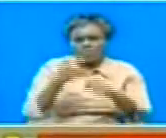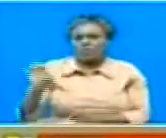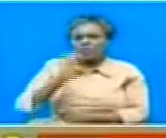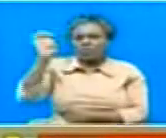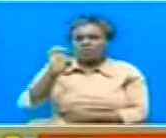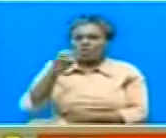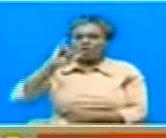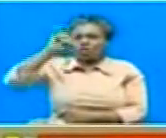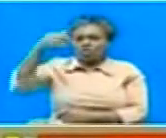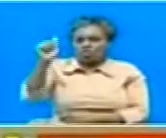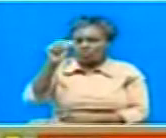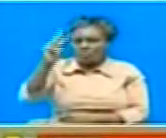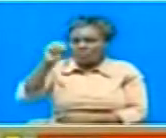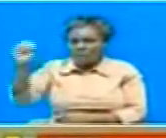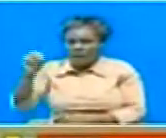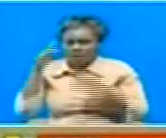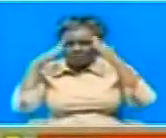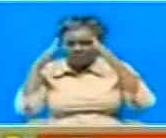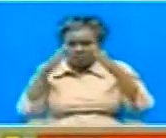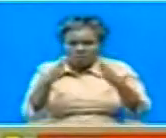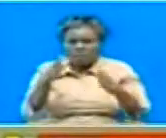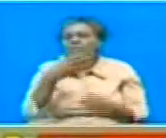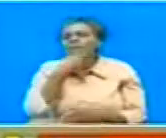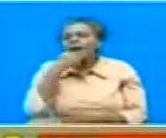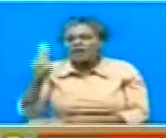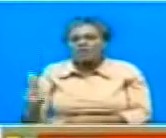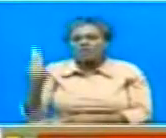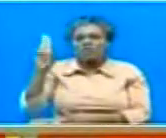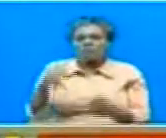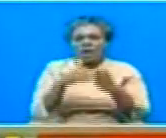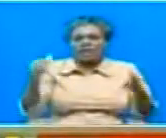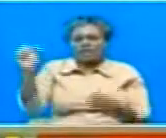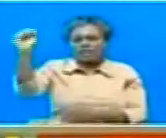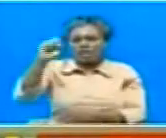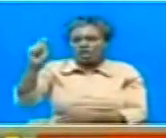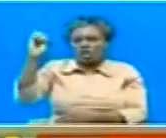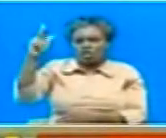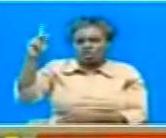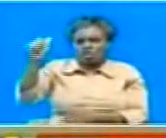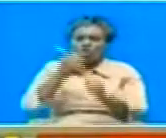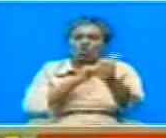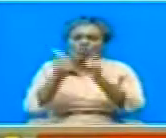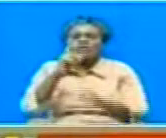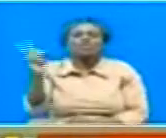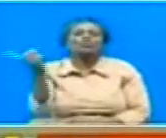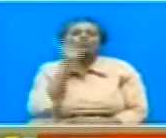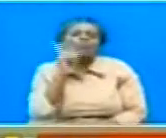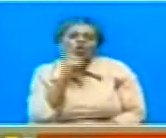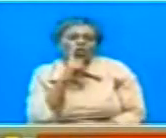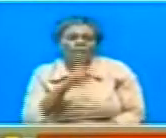mwanahabari Hassan Juma anaangazia klabu ya Uingereza ya Manchester United dhidi ya Stoke City kwenye mchuano wao hapo kesho.